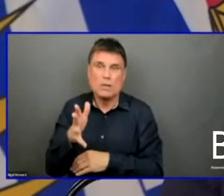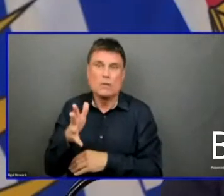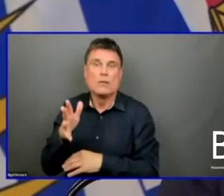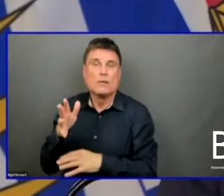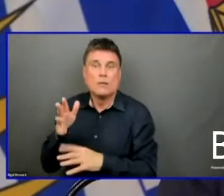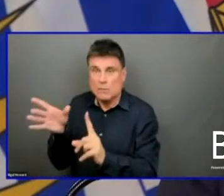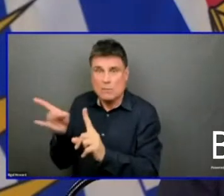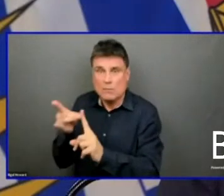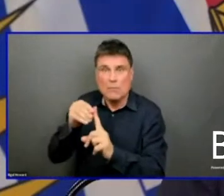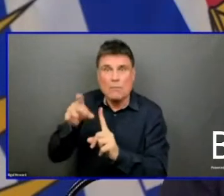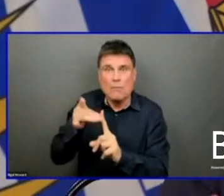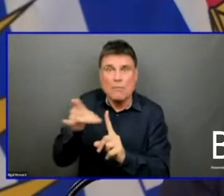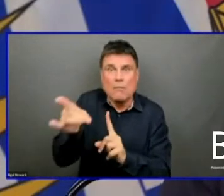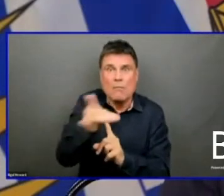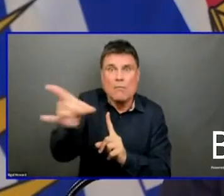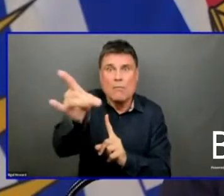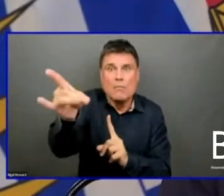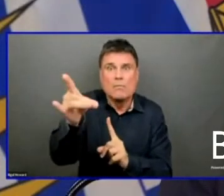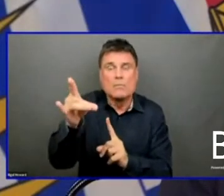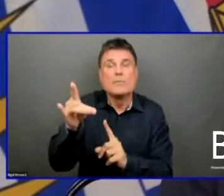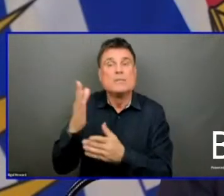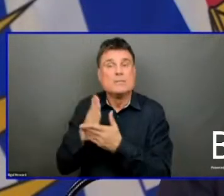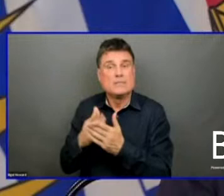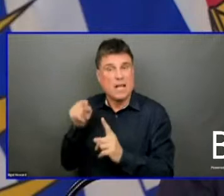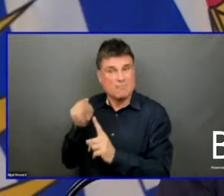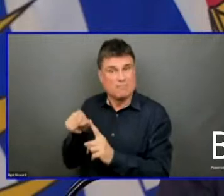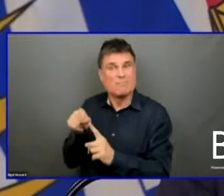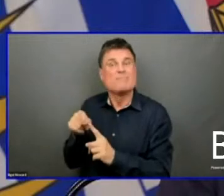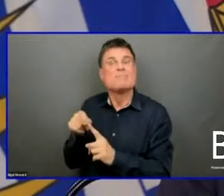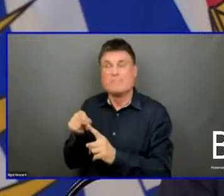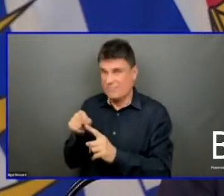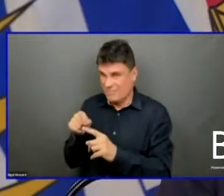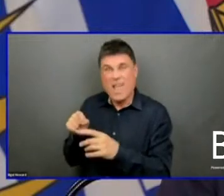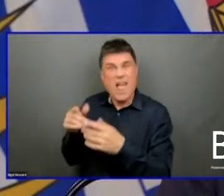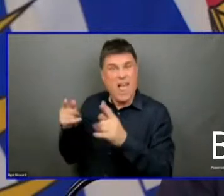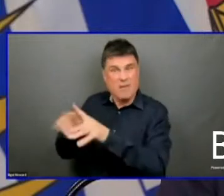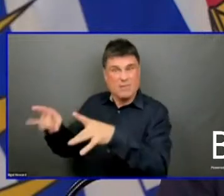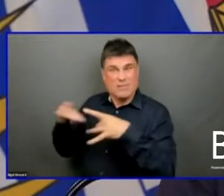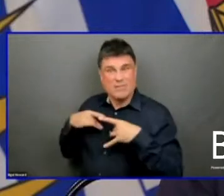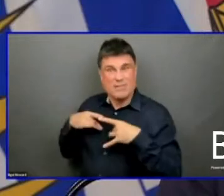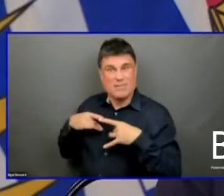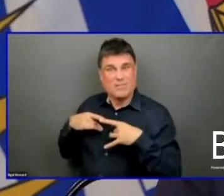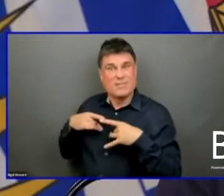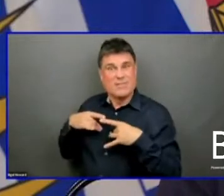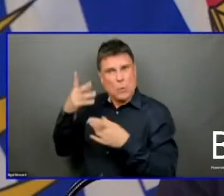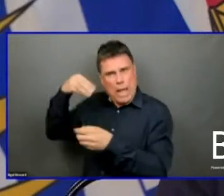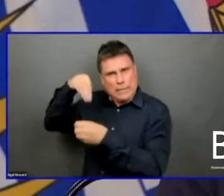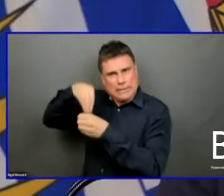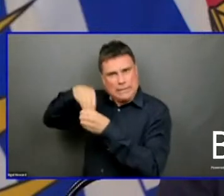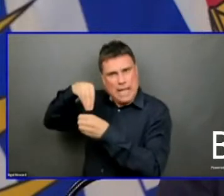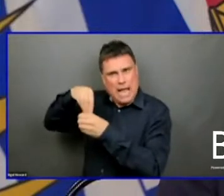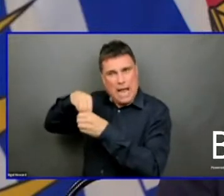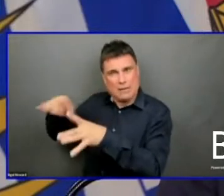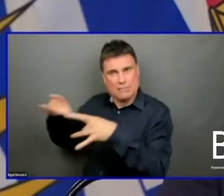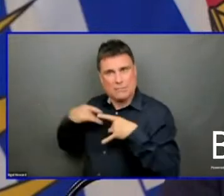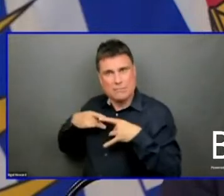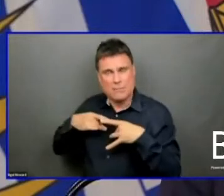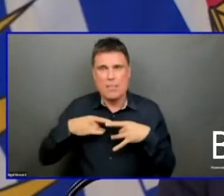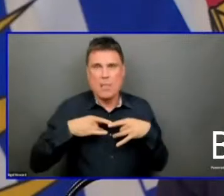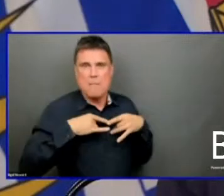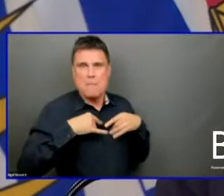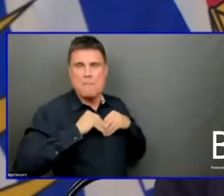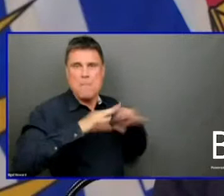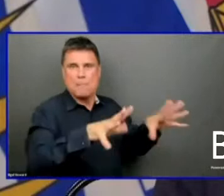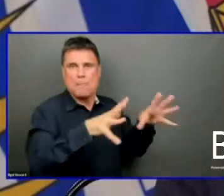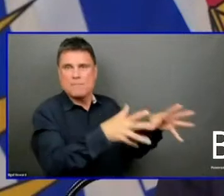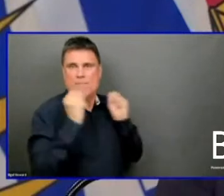象 to some 啊， of 就 those 是 networks in the indoor setting. So yes, 就是 that 这个 was 印 one 象 of the 了，就 main 是 reasons why we 比 stopped those 较 settings 自由 to 相信